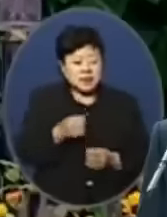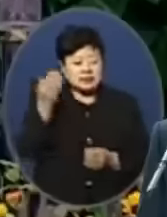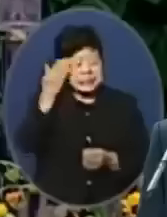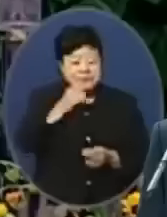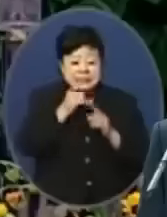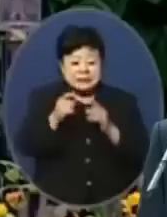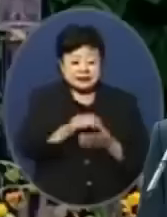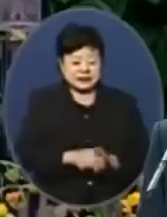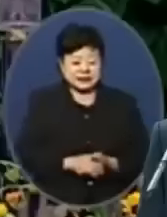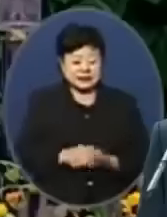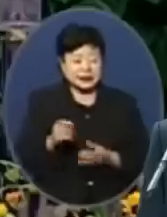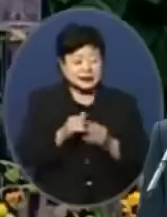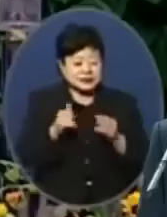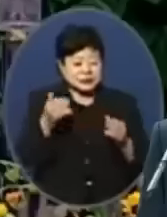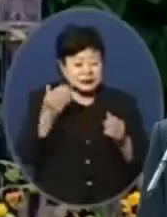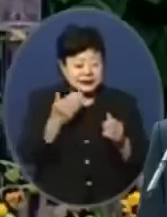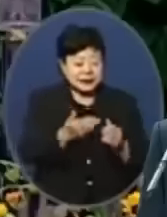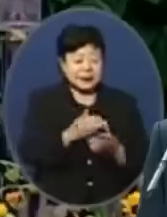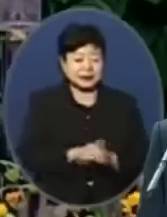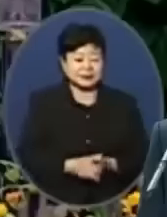말미암아 지혜의 말씀을,